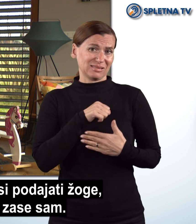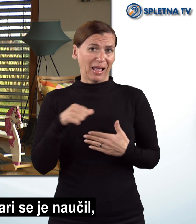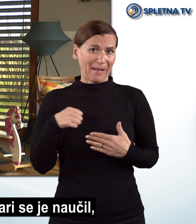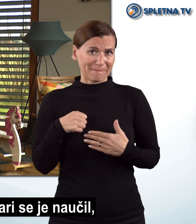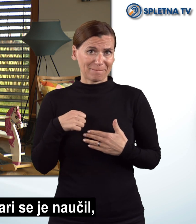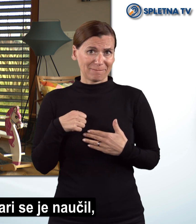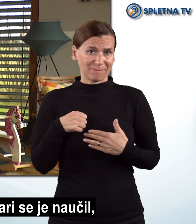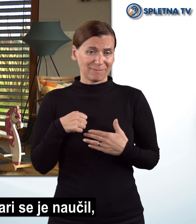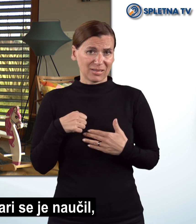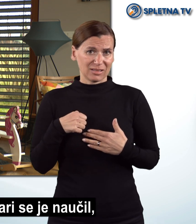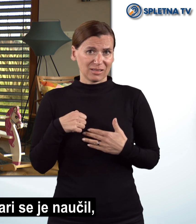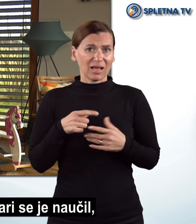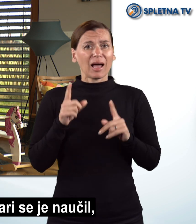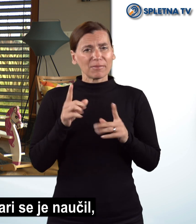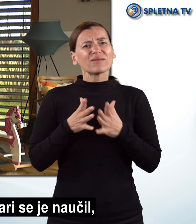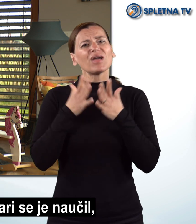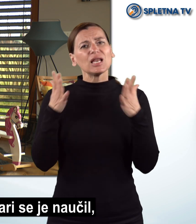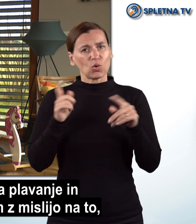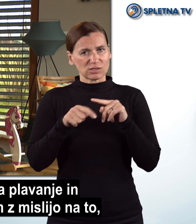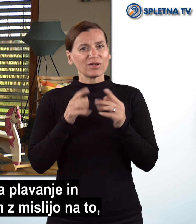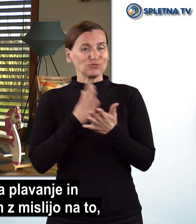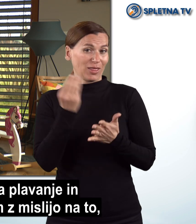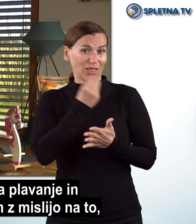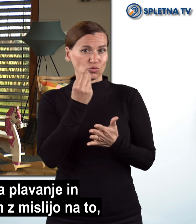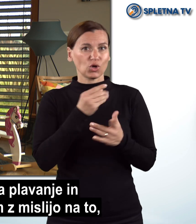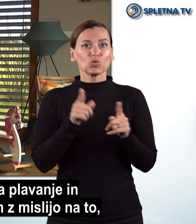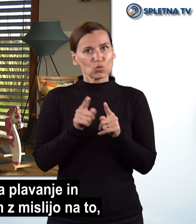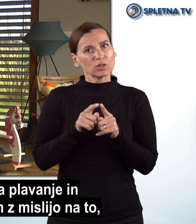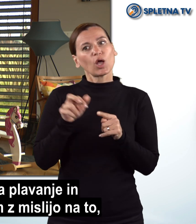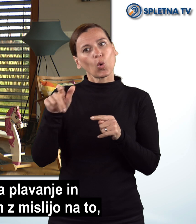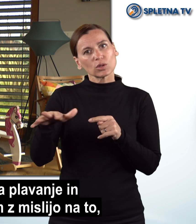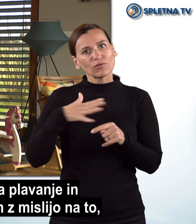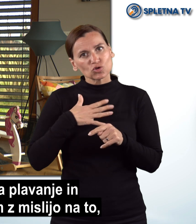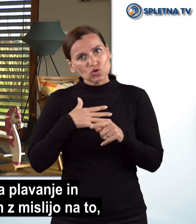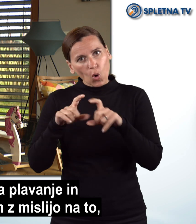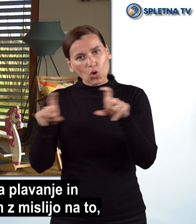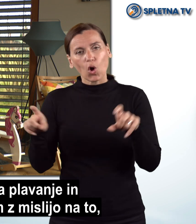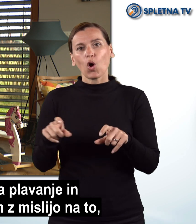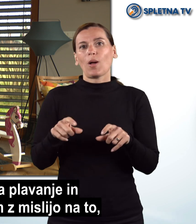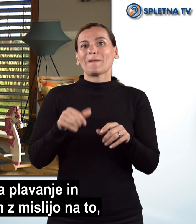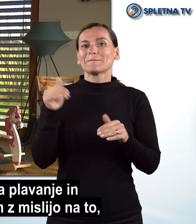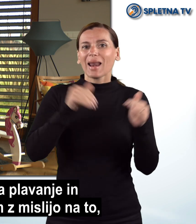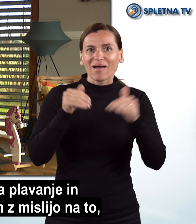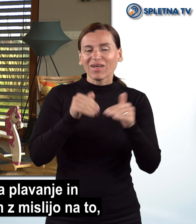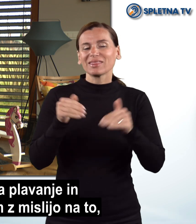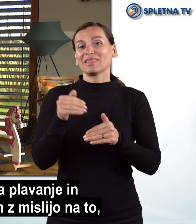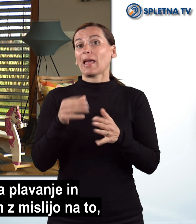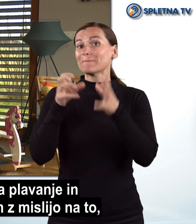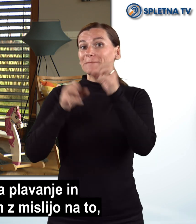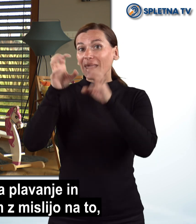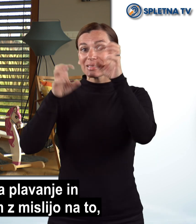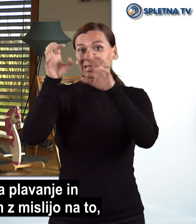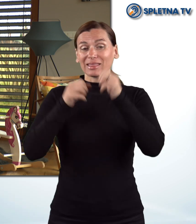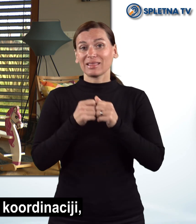sam. Ampak ja, veliko stvari se je naučil, tudi hodi s šolo na plavanje in na plezanje, predvsem